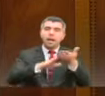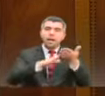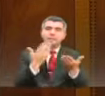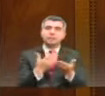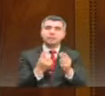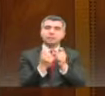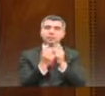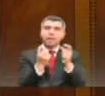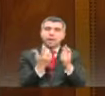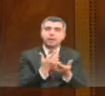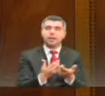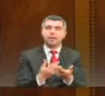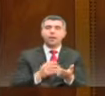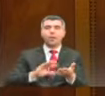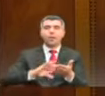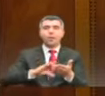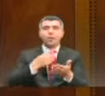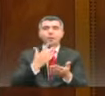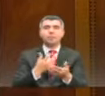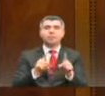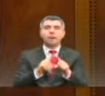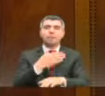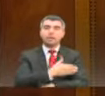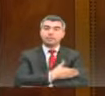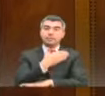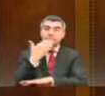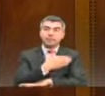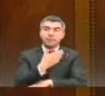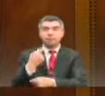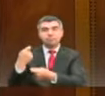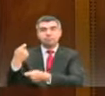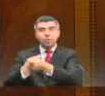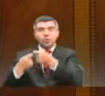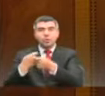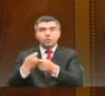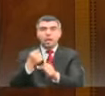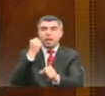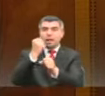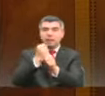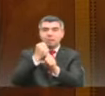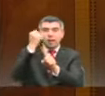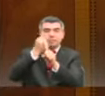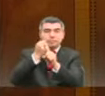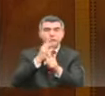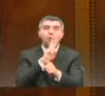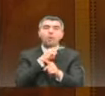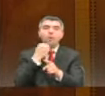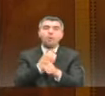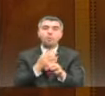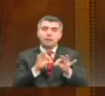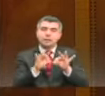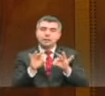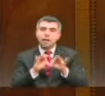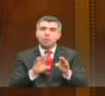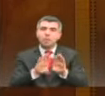القطاعات الاقتصادية خاصة منها الموجهة للتصدير، ستعمل الحكومة على اتخاذ التدابير التالية: